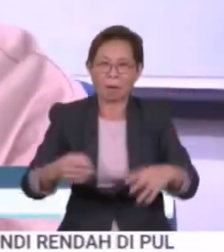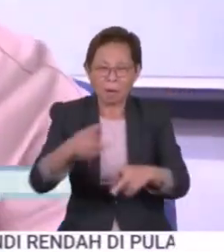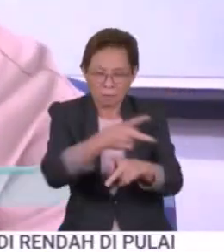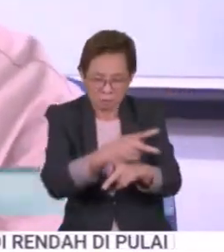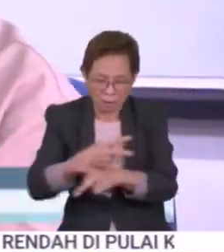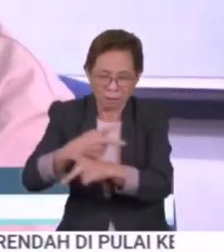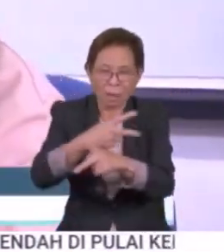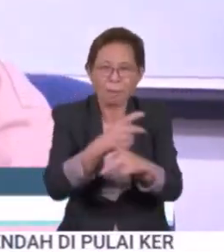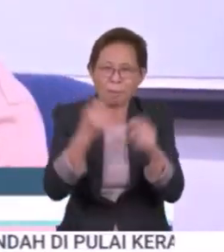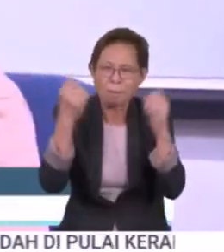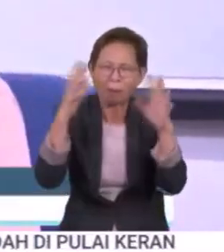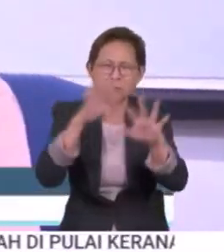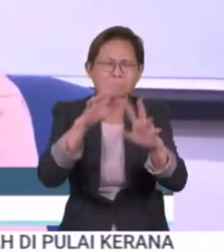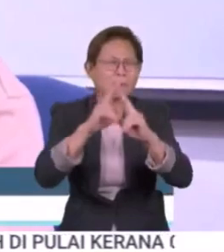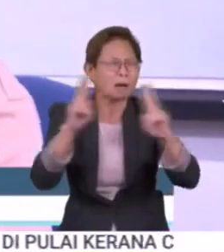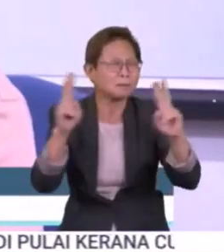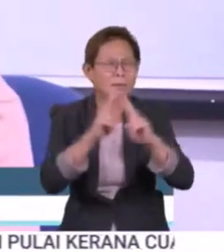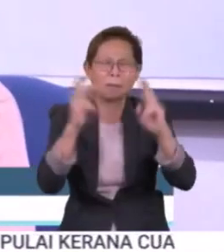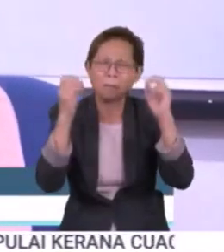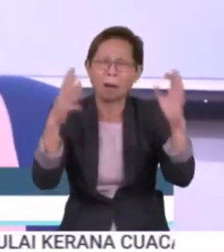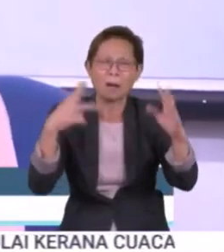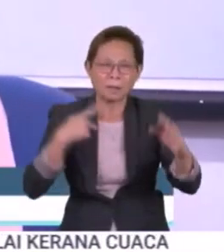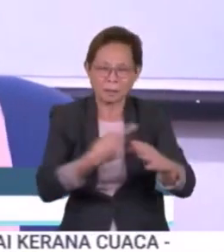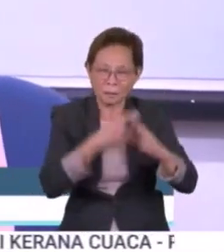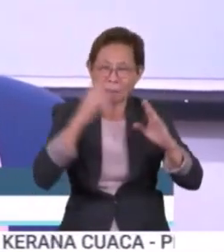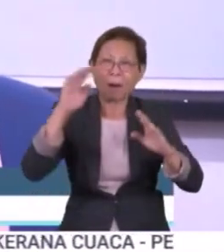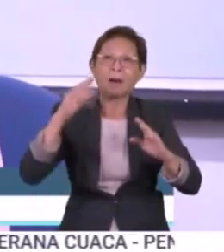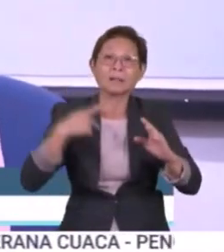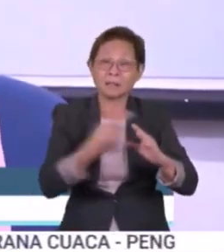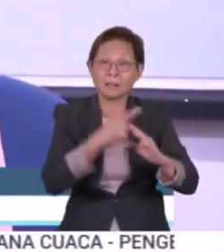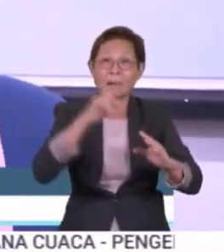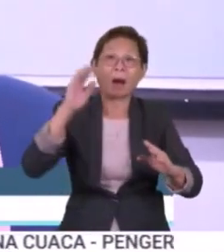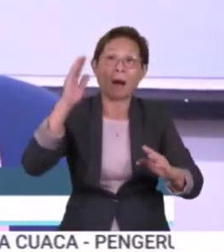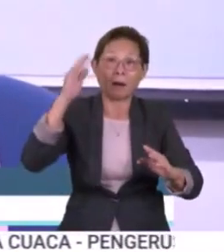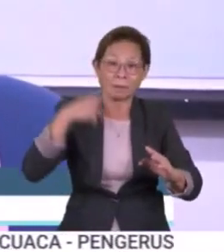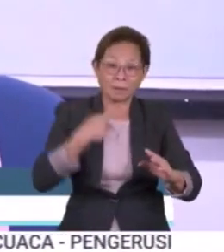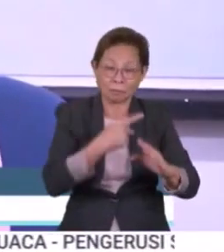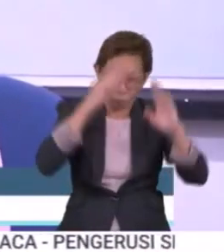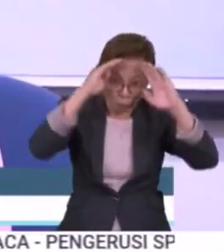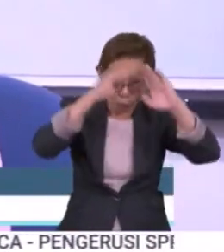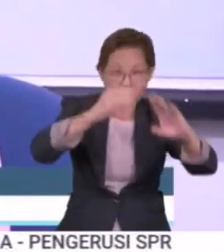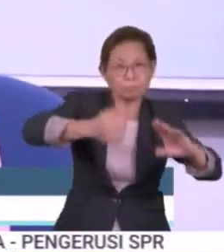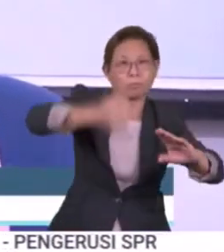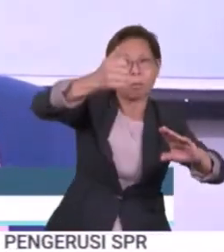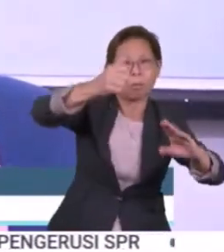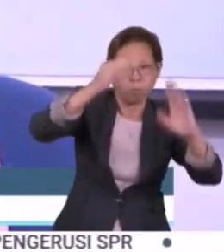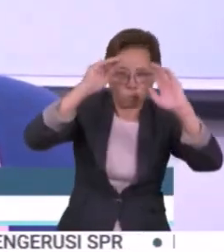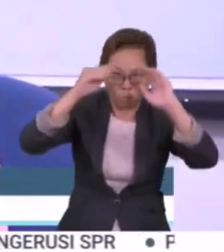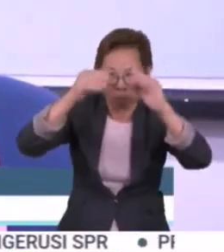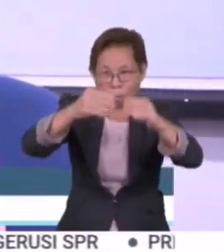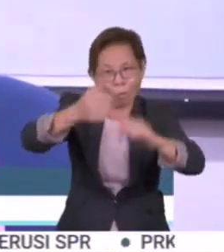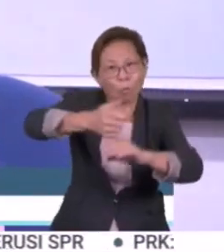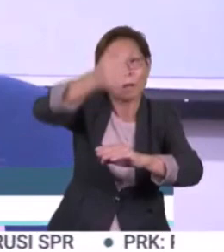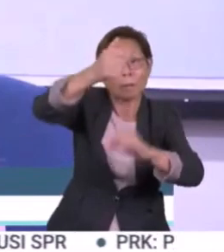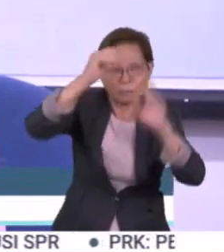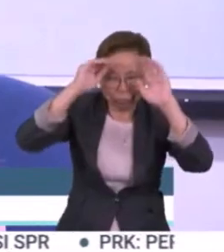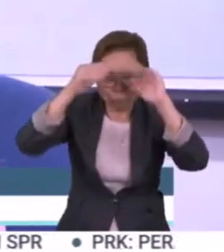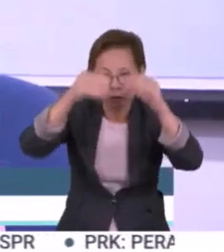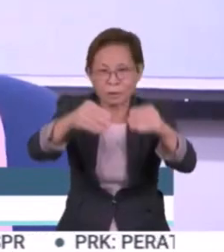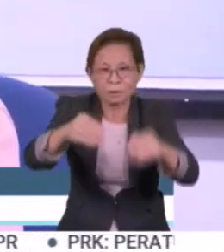memeliharanya sangat banyak tapi kita akan putuskan kepada yang utama